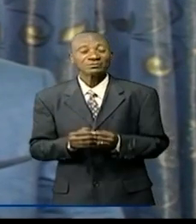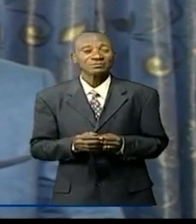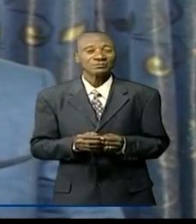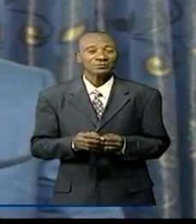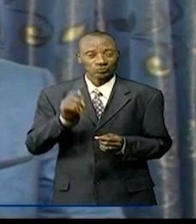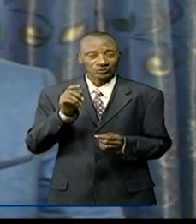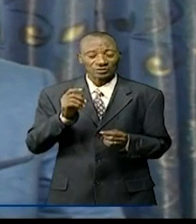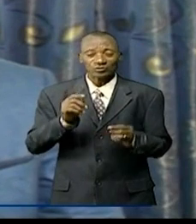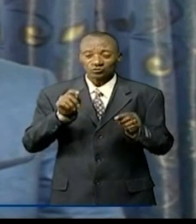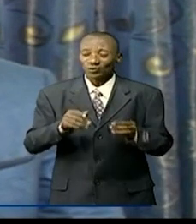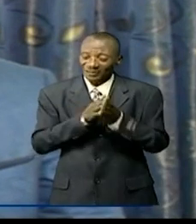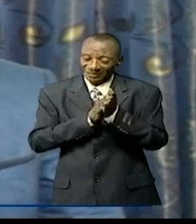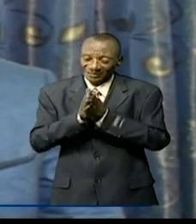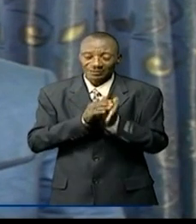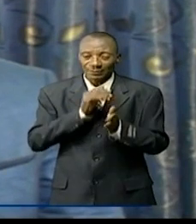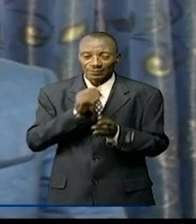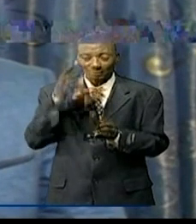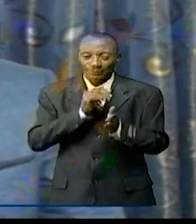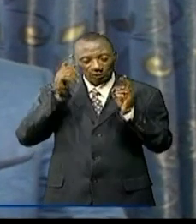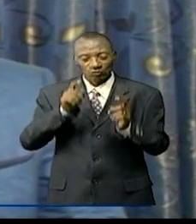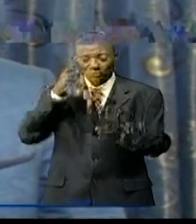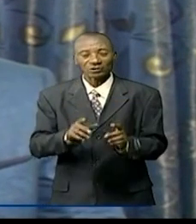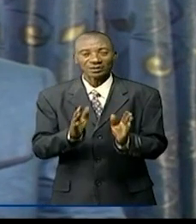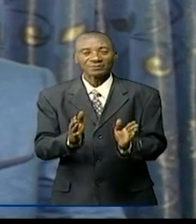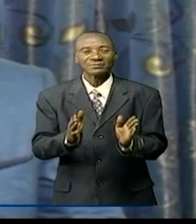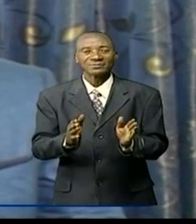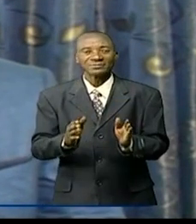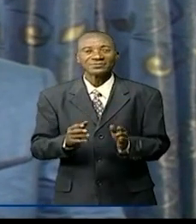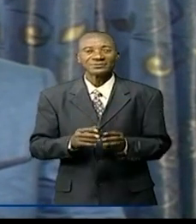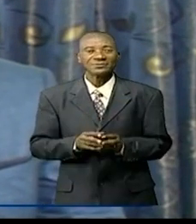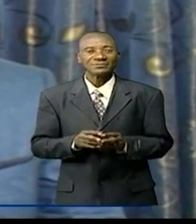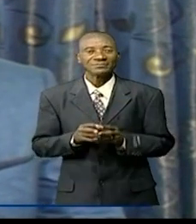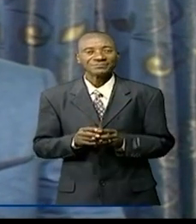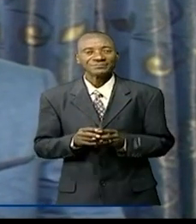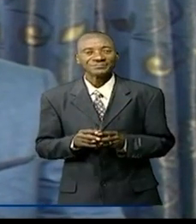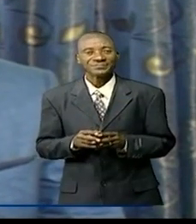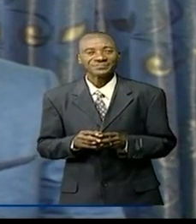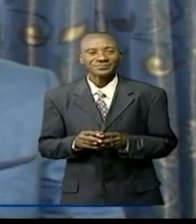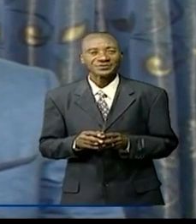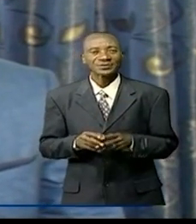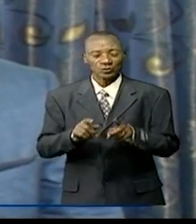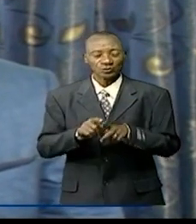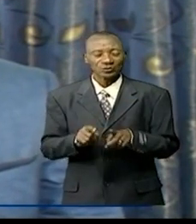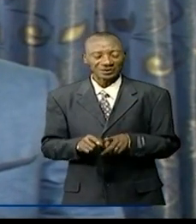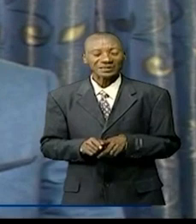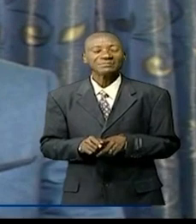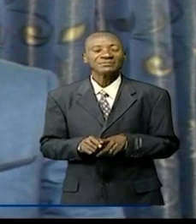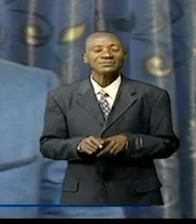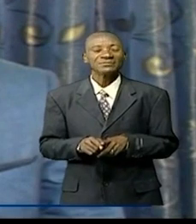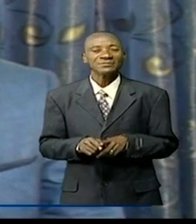contrat et de donner aussi une suite idoine